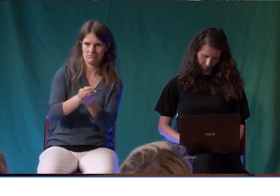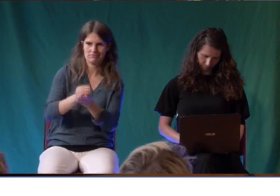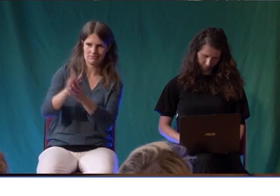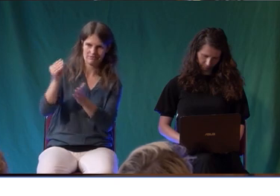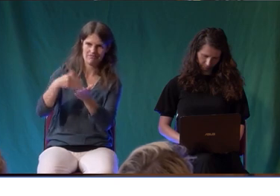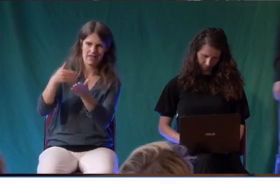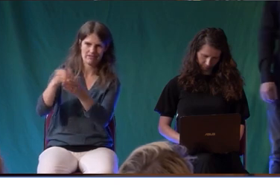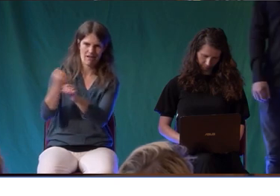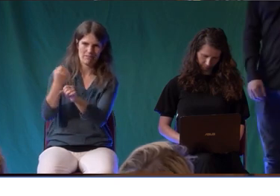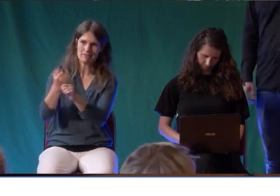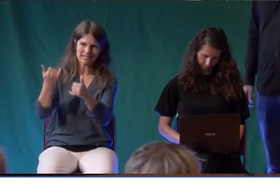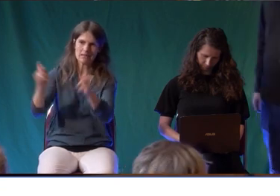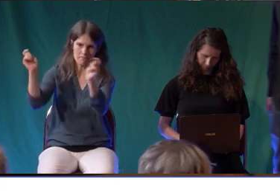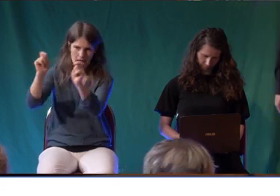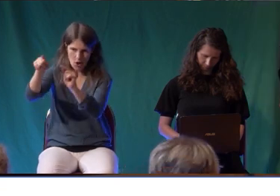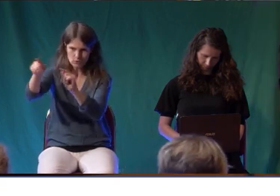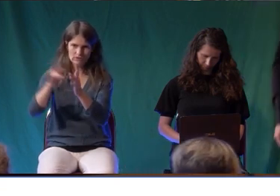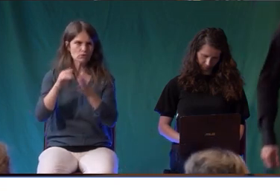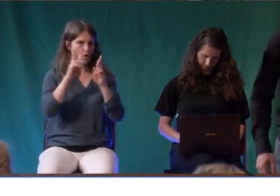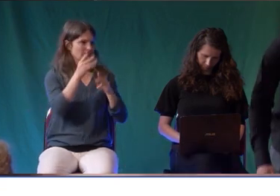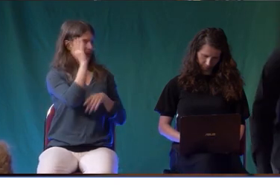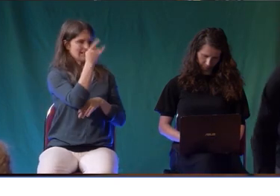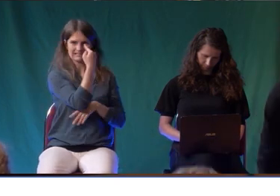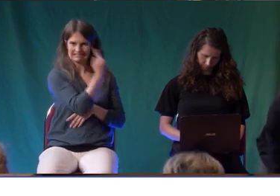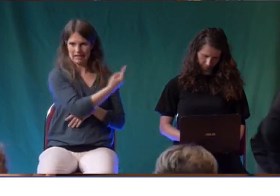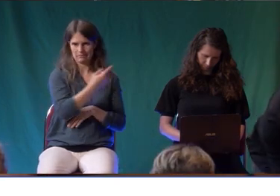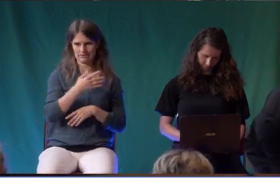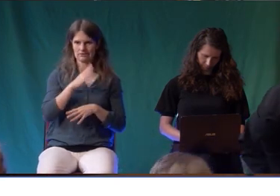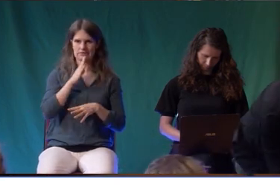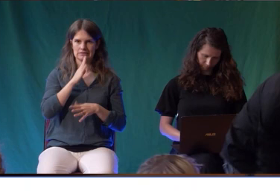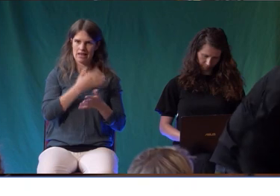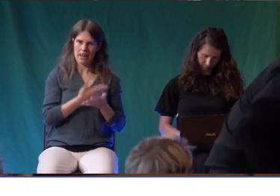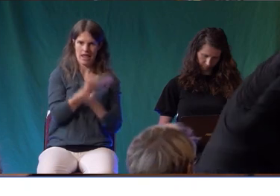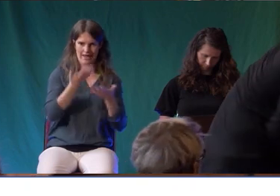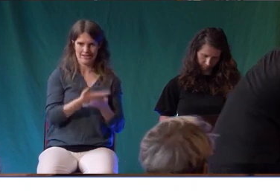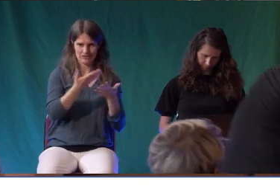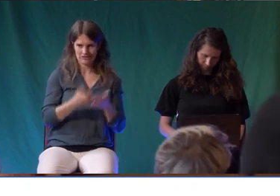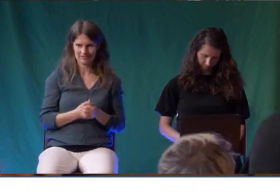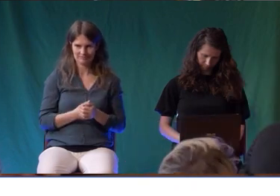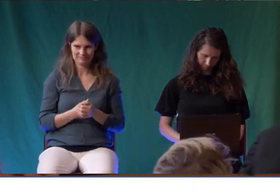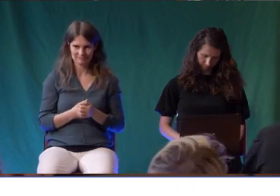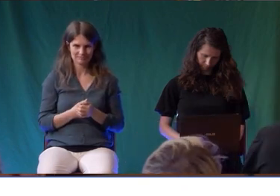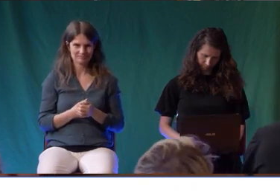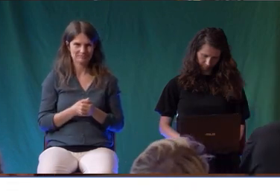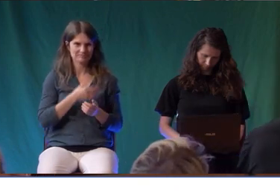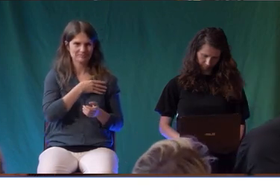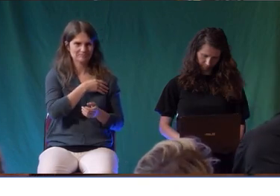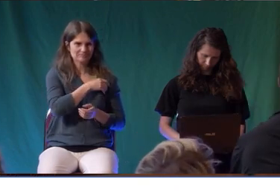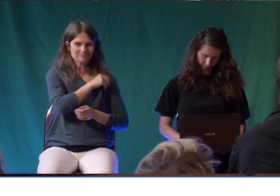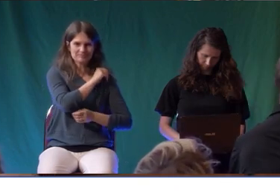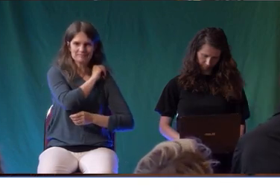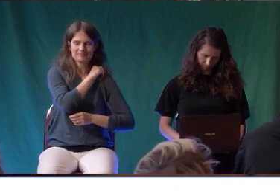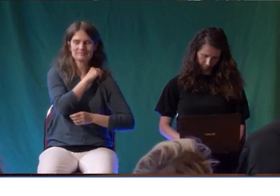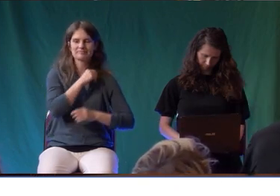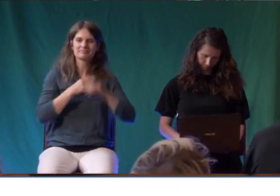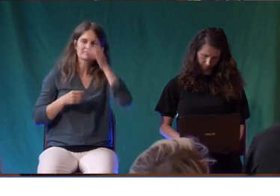und noch mal eine dolmetschung dolmetschung in leichte Sprache vornehmen so